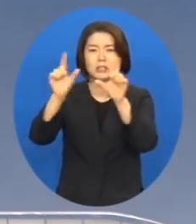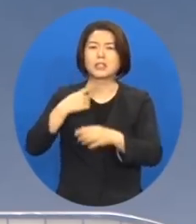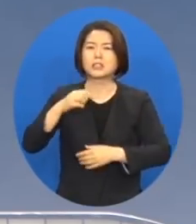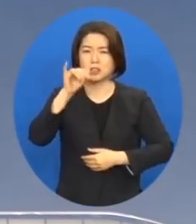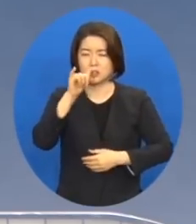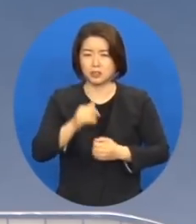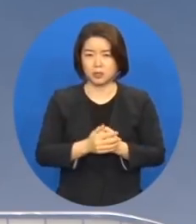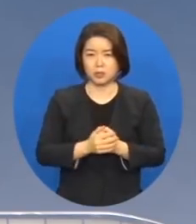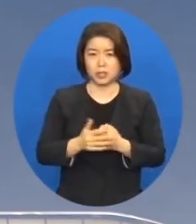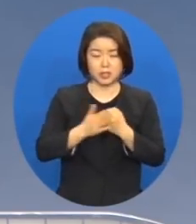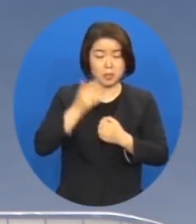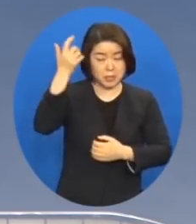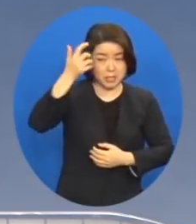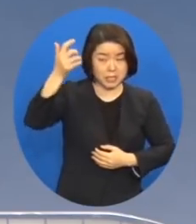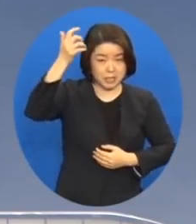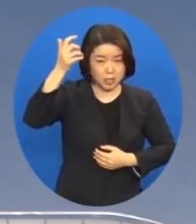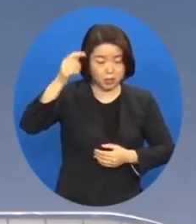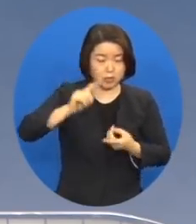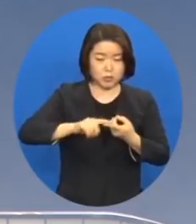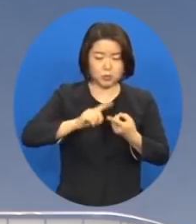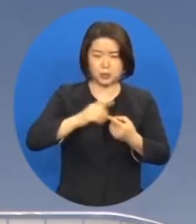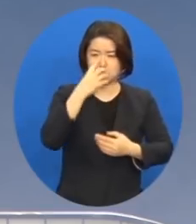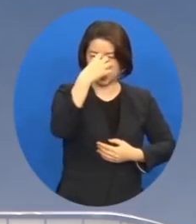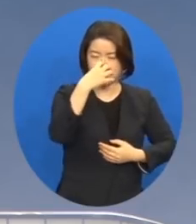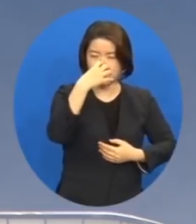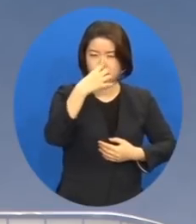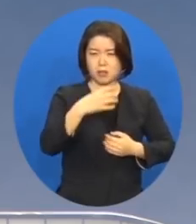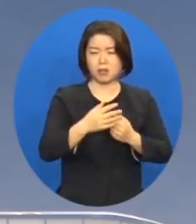영적으로는 교만하고 바리새인 중에 바리새인이었던